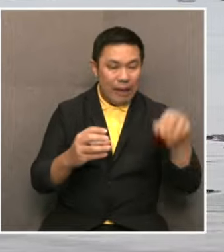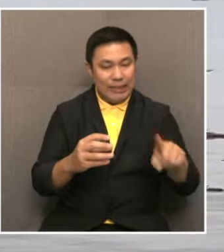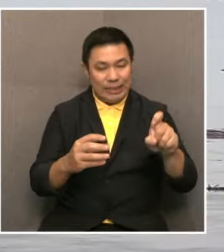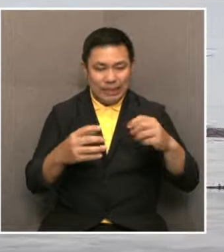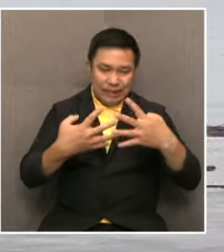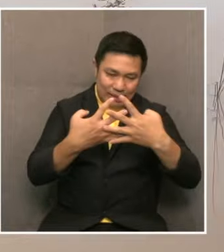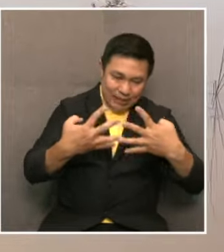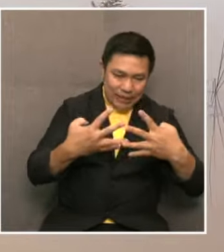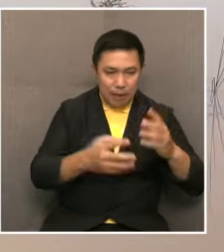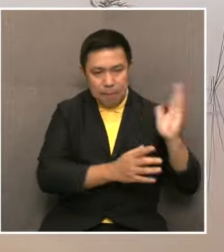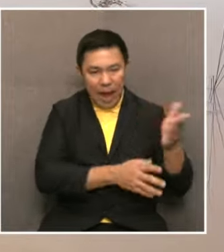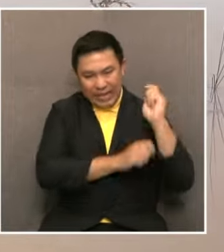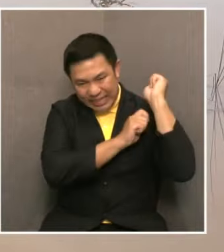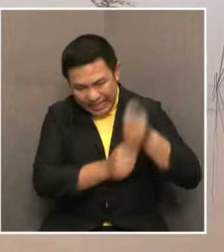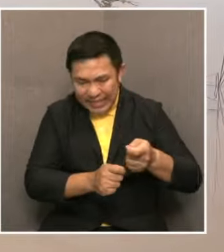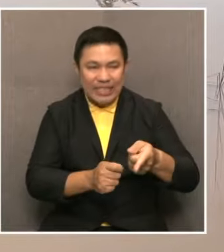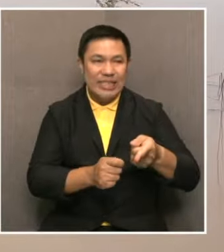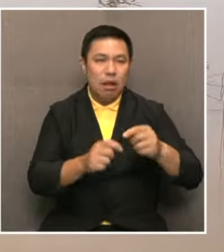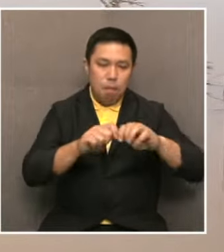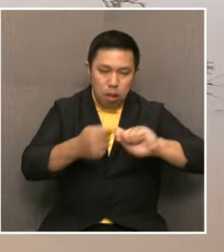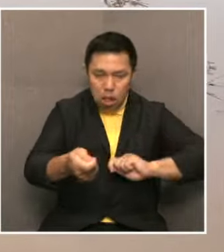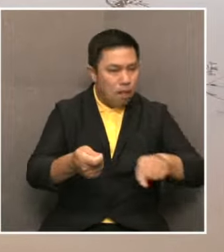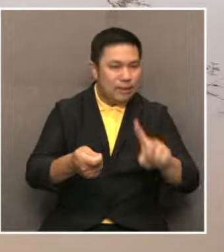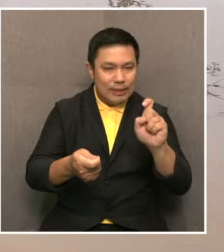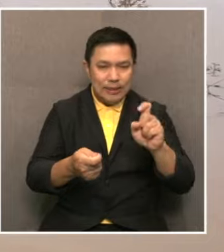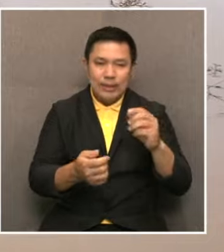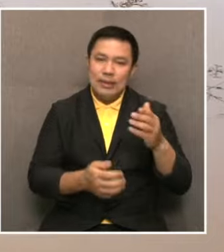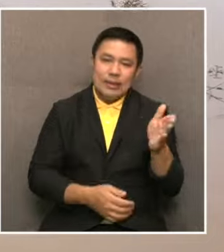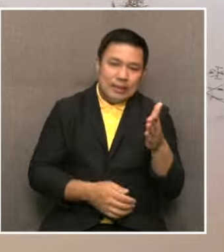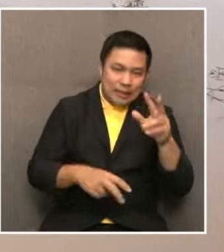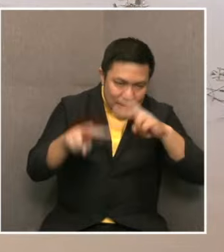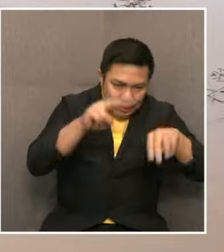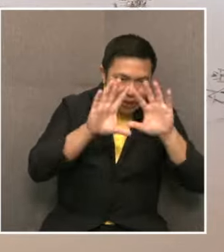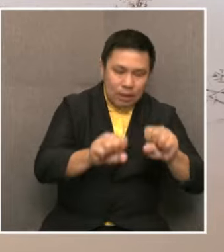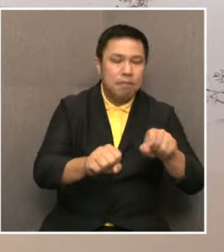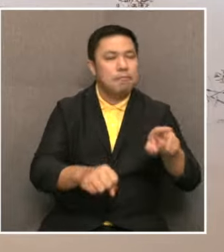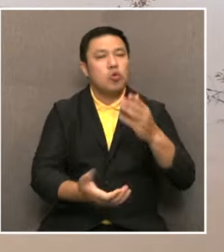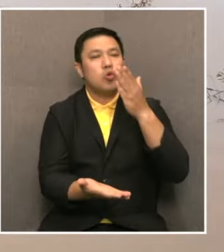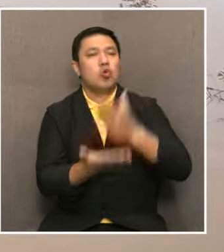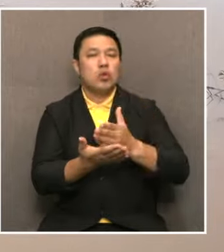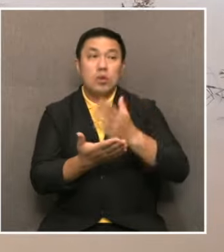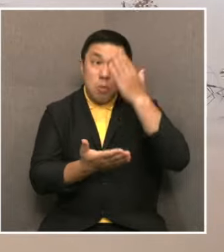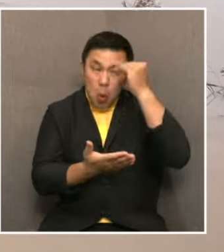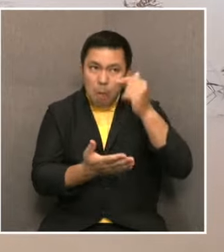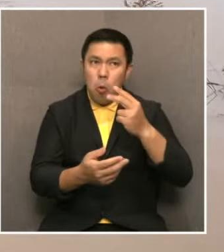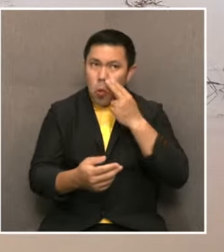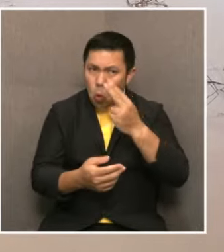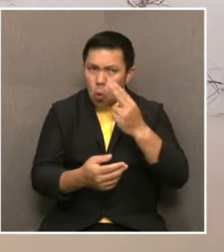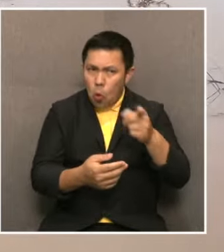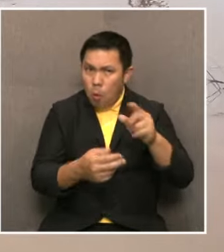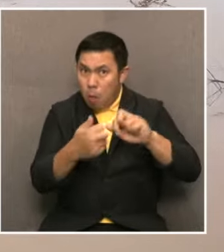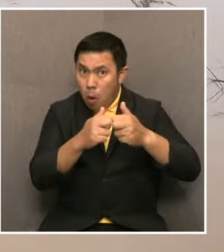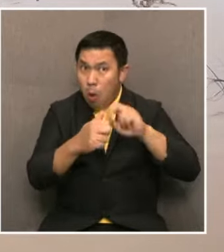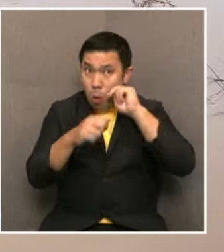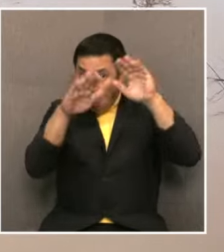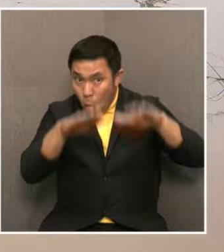ขาดหลายคนก็เลยต้องหยุดหาปลาไปก่อนนะคะในช่วงนี้รอดูสถานการณ์ก่อนค่ะเพื่อป้องกันอันตรายที่อาจจะเกิดขึ้น